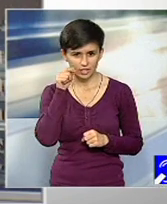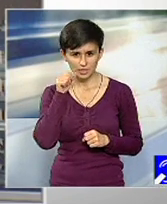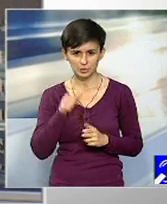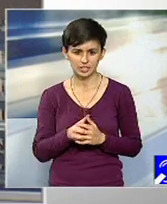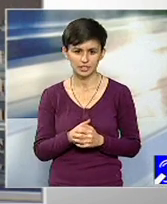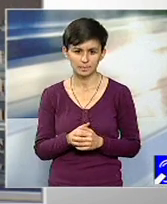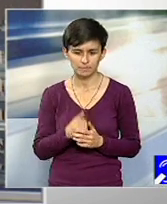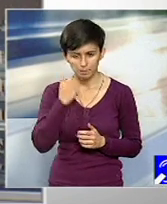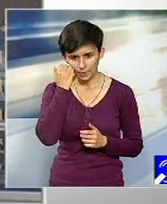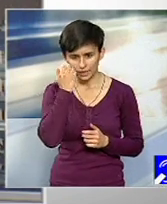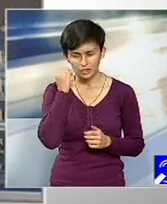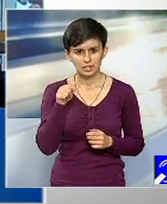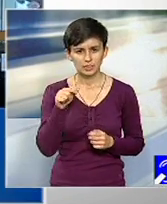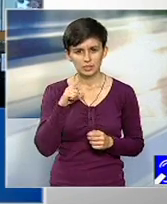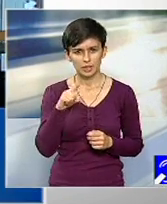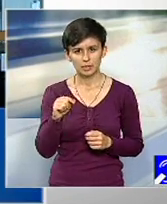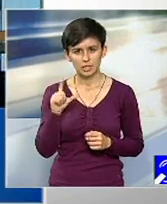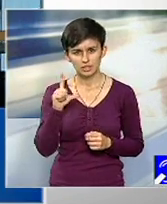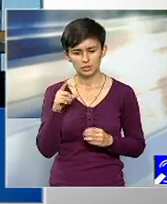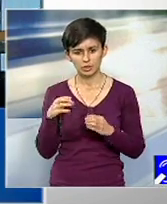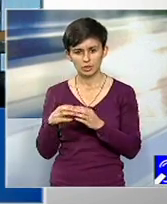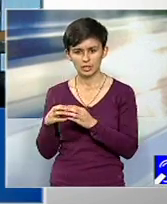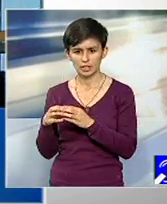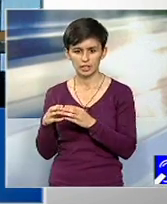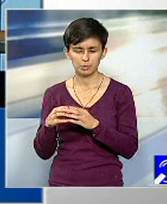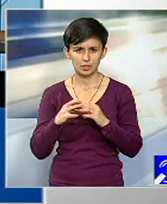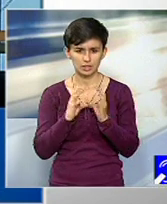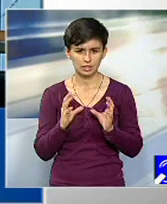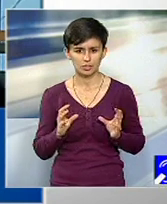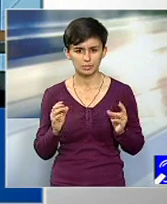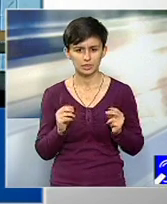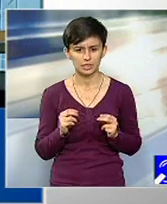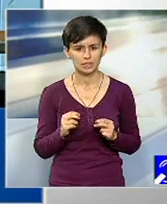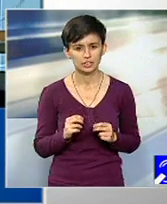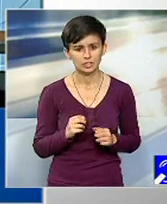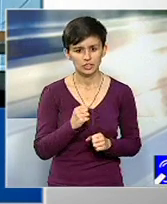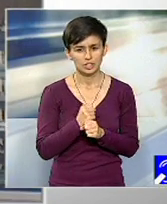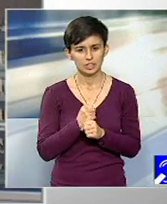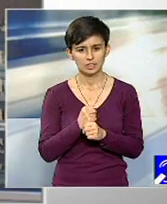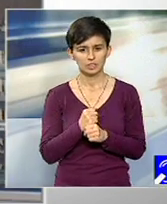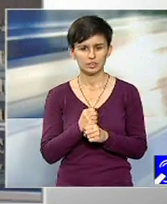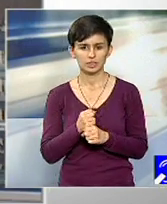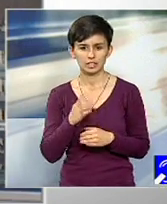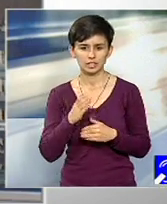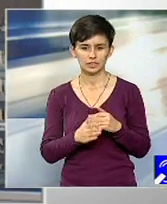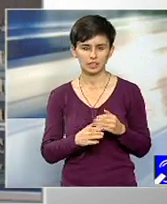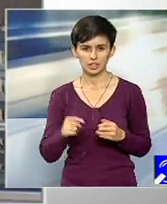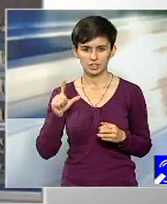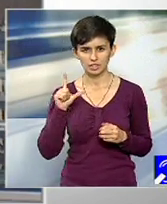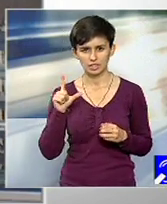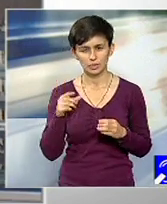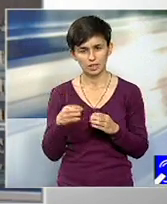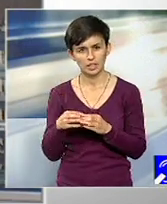în care tu te-ai dus cu două echipe acolo, două echipe din România, și ai ajuns să joci finala între cele două echipe ale tale. Anul trecut, în martie, am